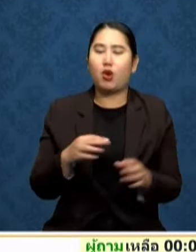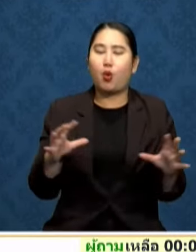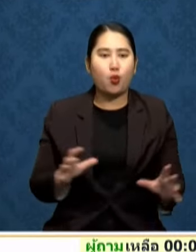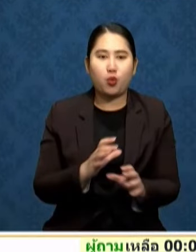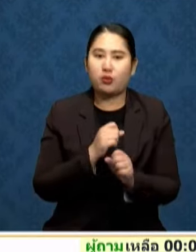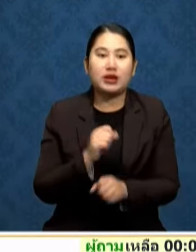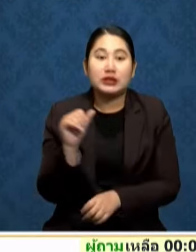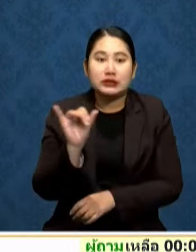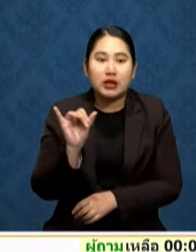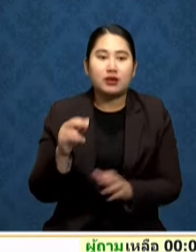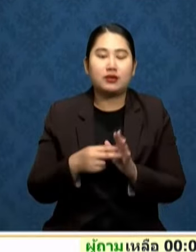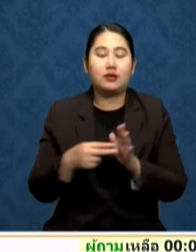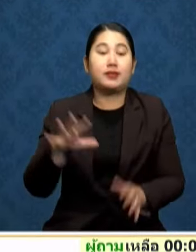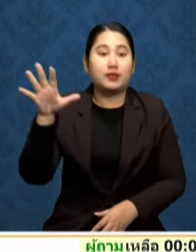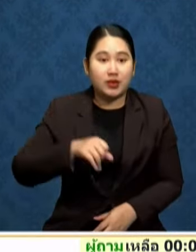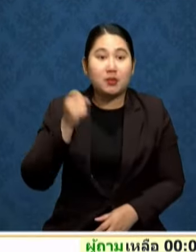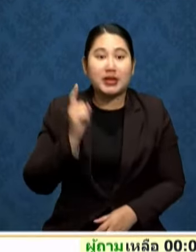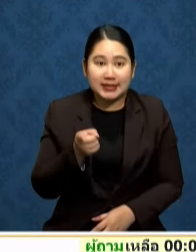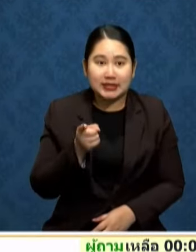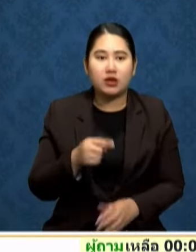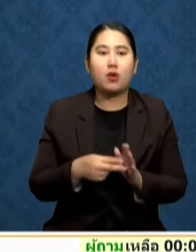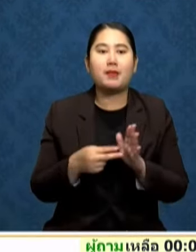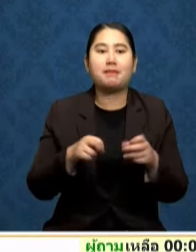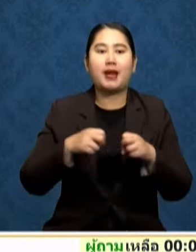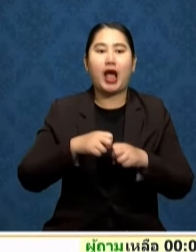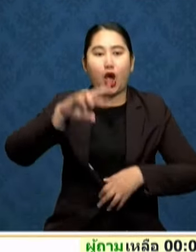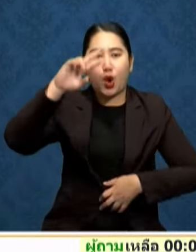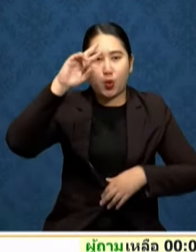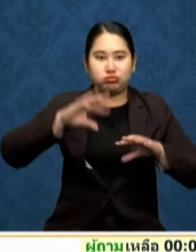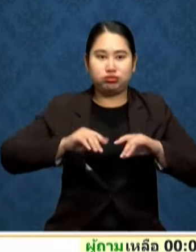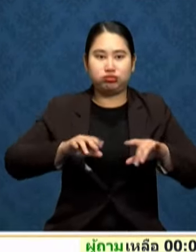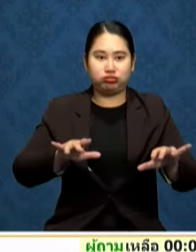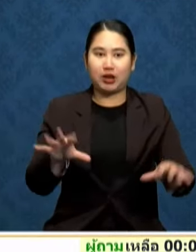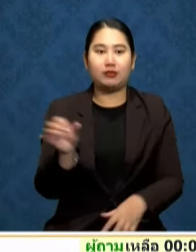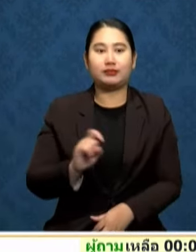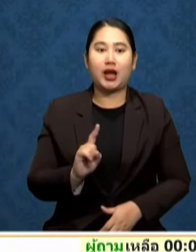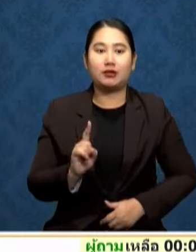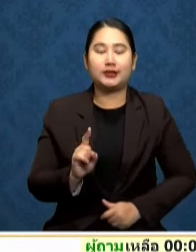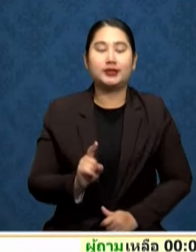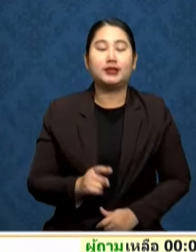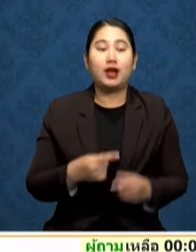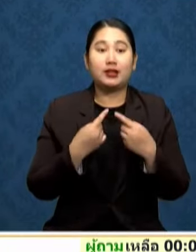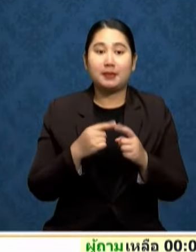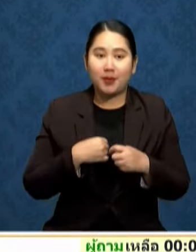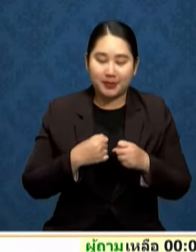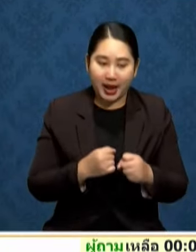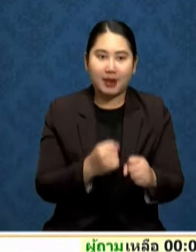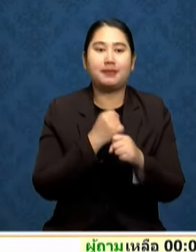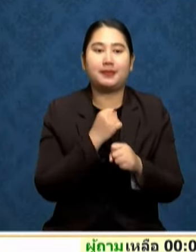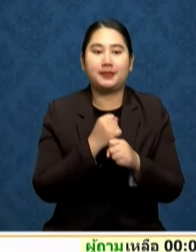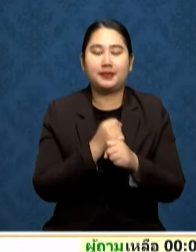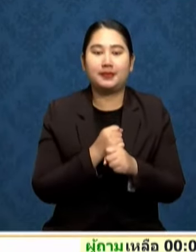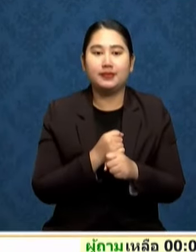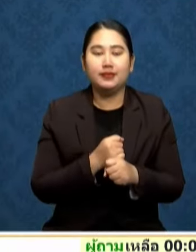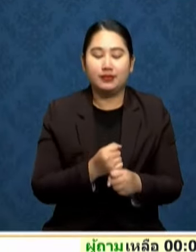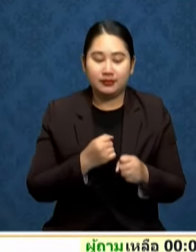สรุปได้ว่าต้นตอจริงๆแล้วที่มันเกิดโรคระบาดเนี่ยมันมาจากไหนแต่ผมก็พยายาม